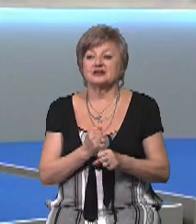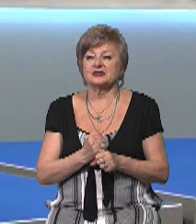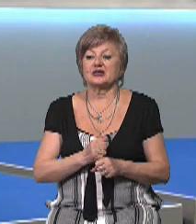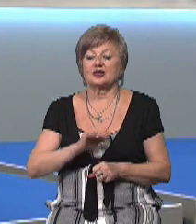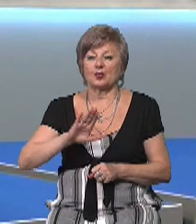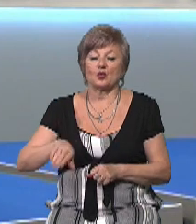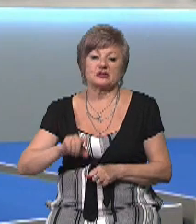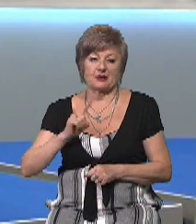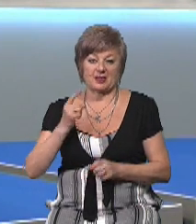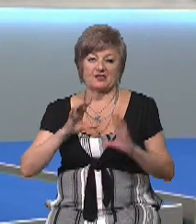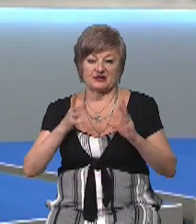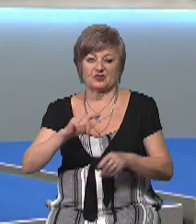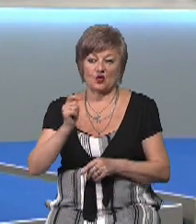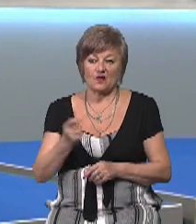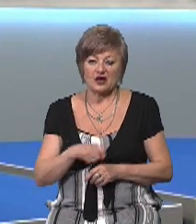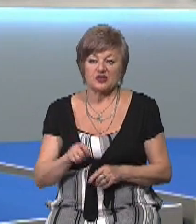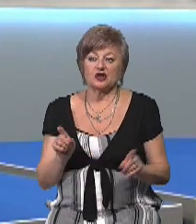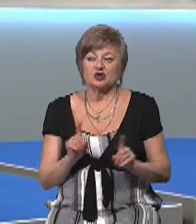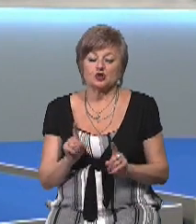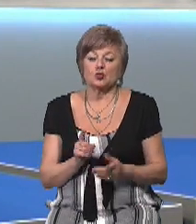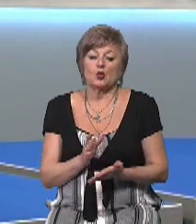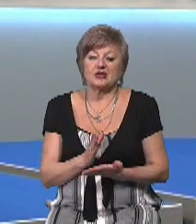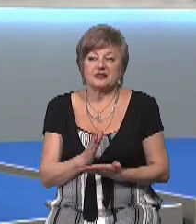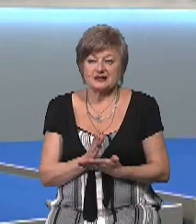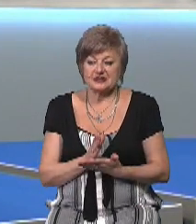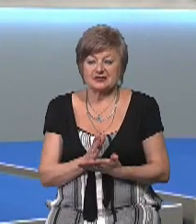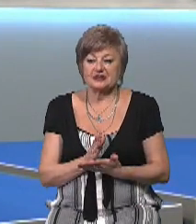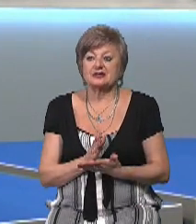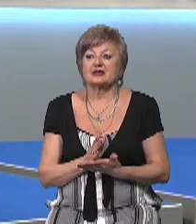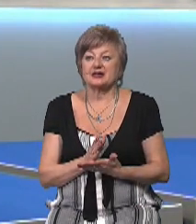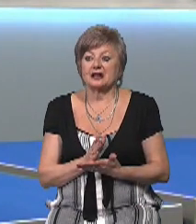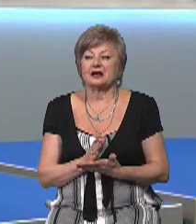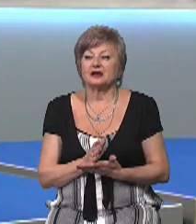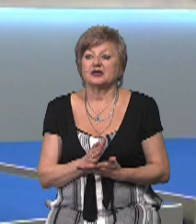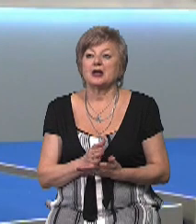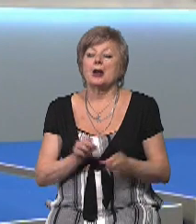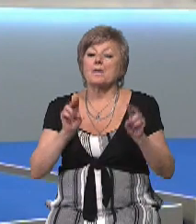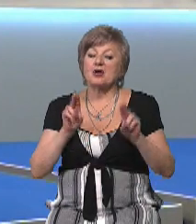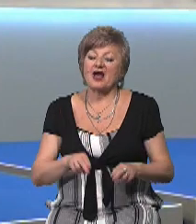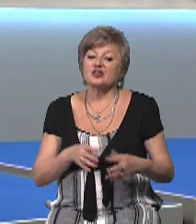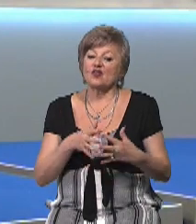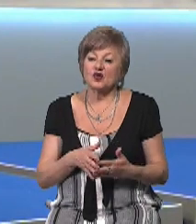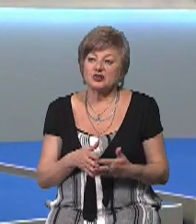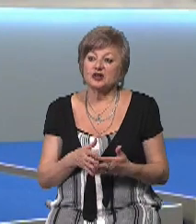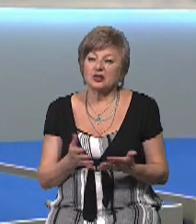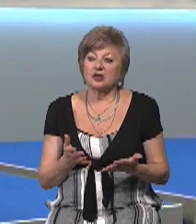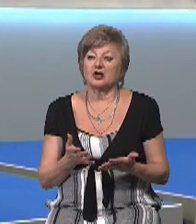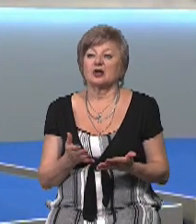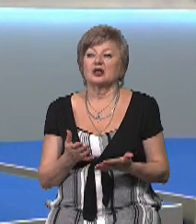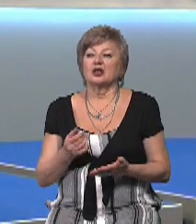війни, про те, що існують все-таки правила ведення війни, так? А про те, що під